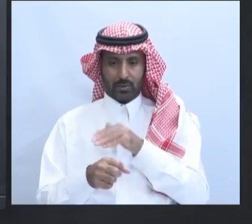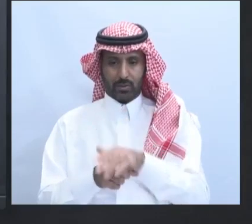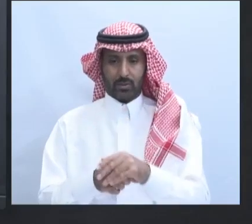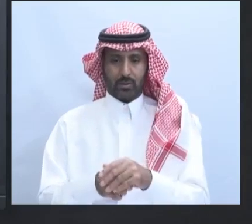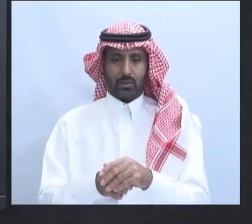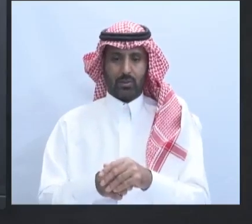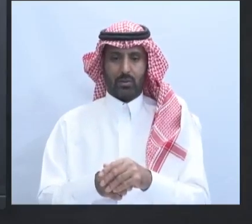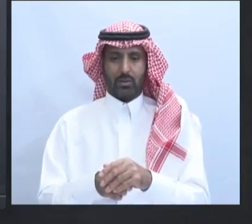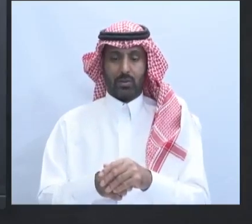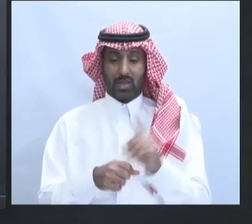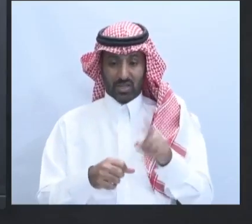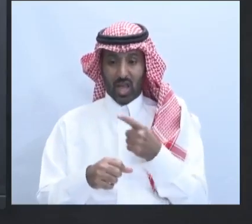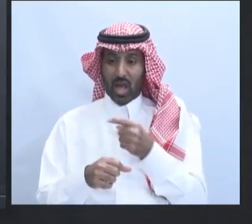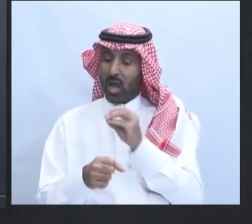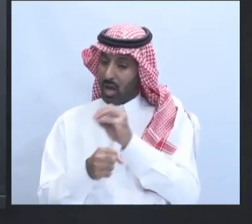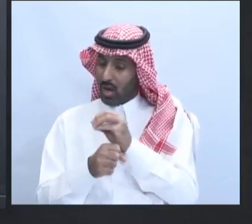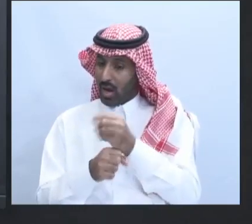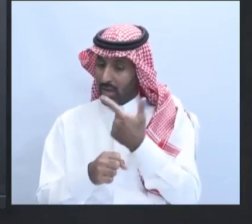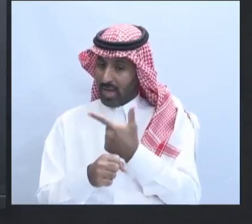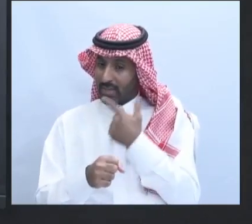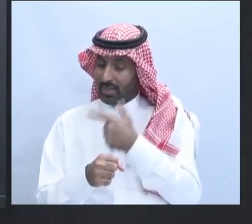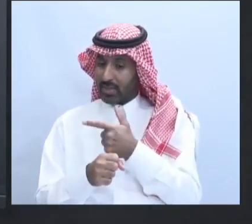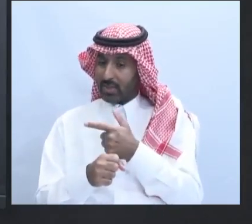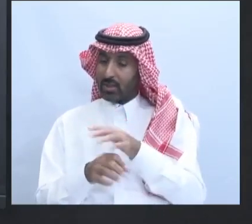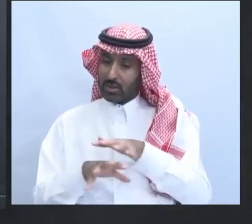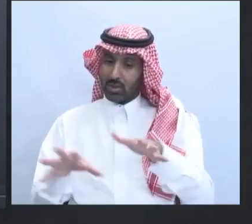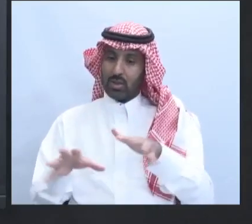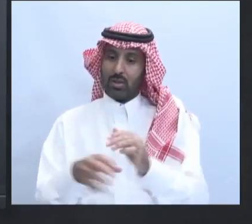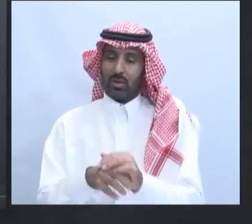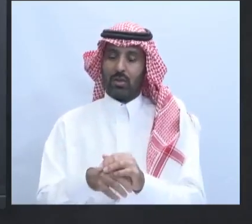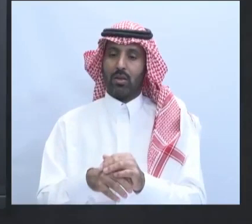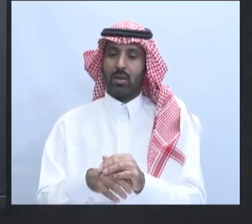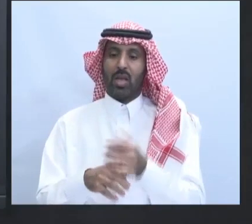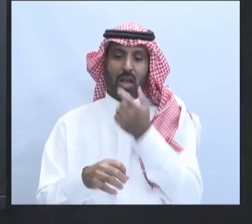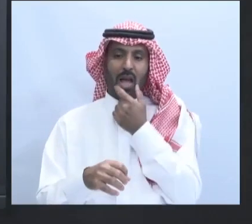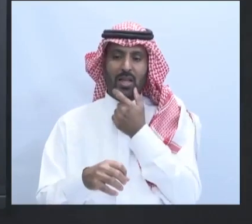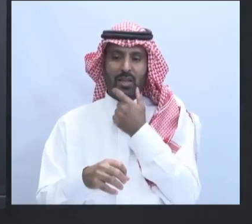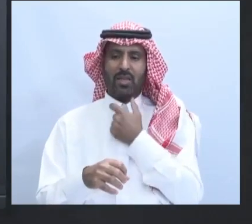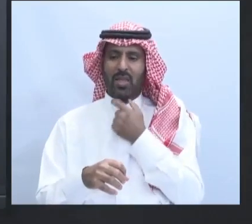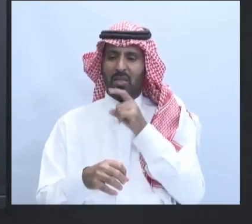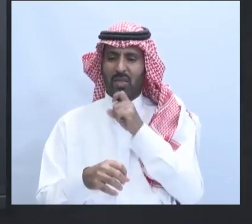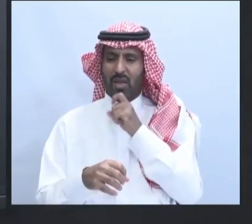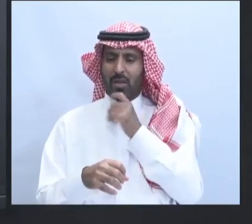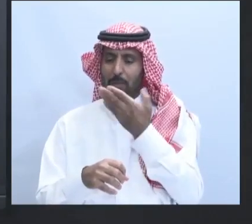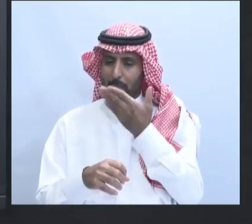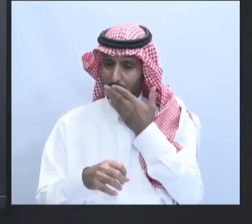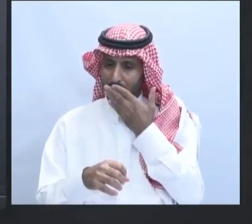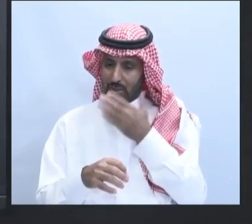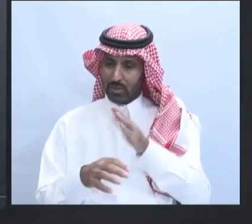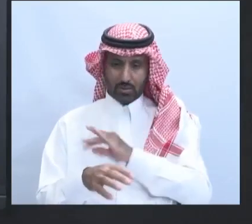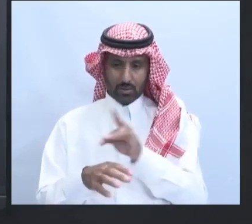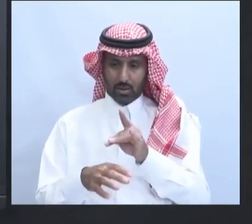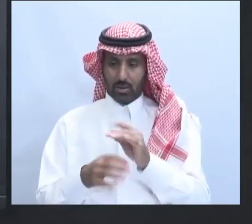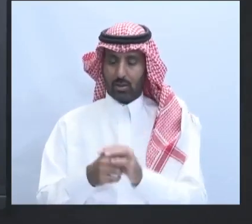فاذا صح فاننا بحمد الله تعالى ننشره ونبلغه اما اذا لم يصح فاننا نقف عن نشره